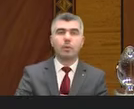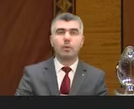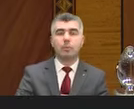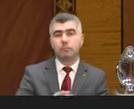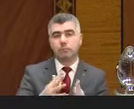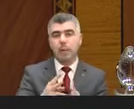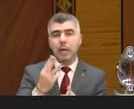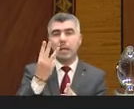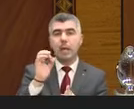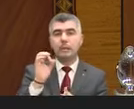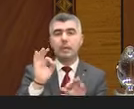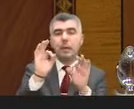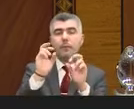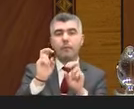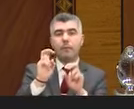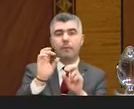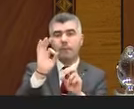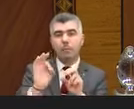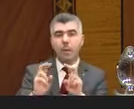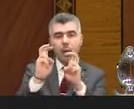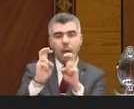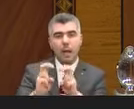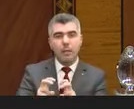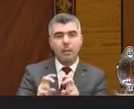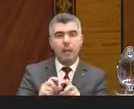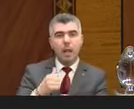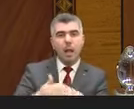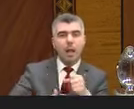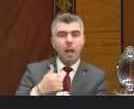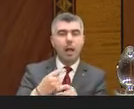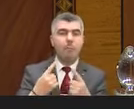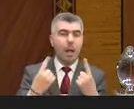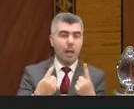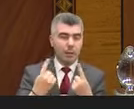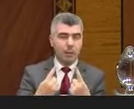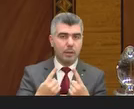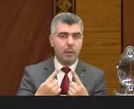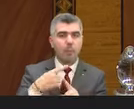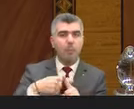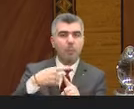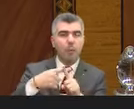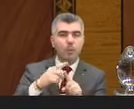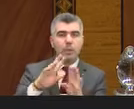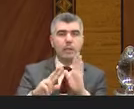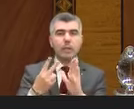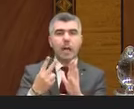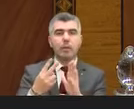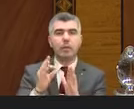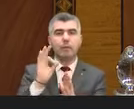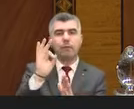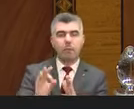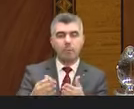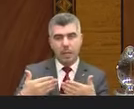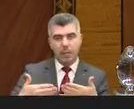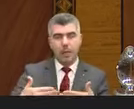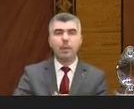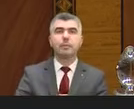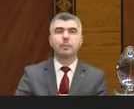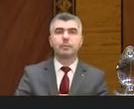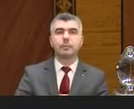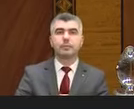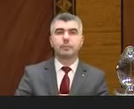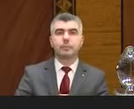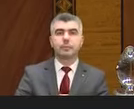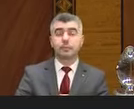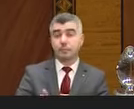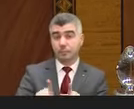ديال 30% بالنسبة للسنة عادية، ولكن أحسن من السنة الماضية ب 12% الحد الآن.